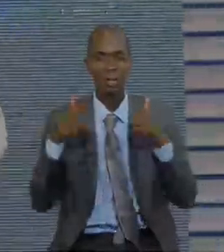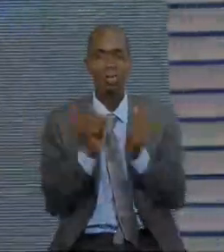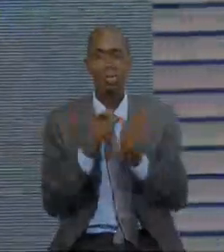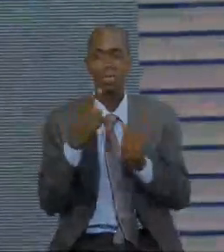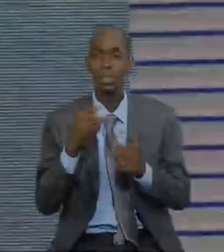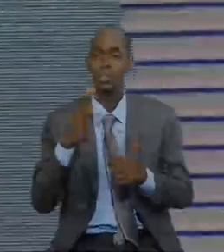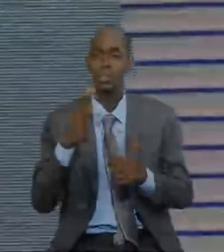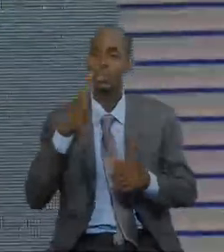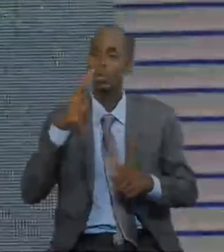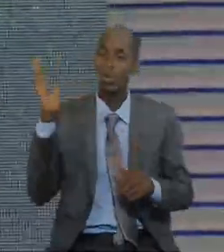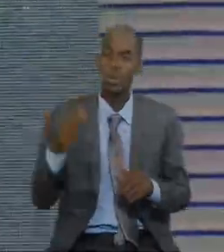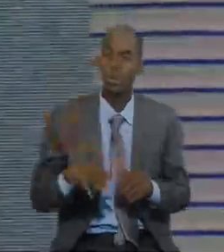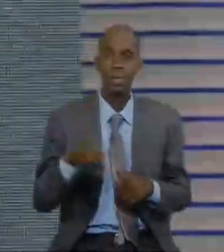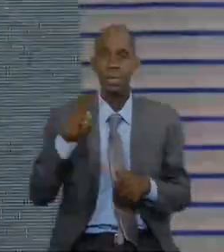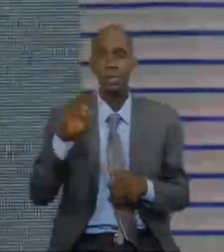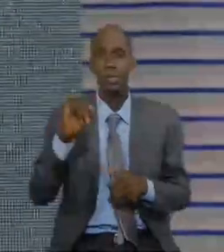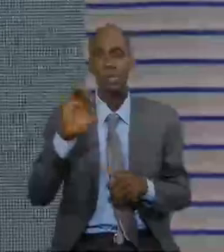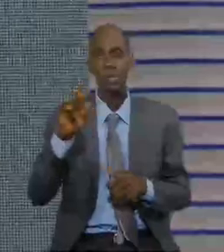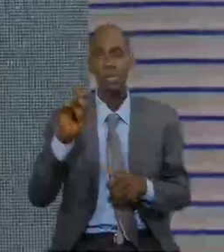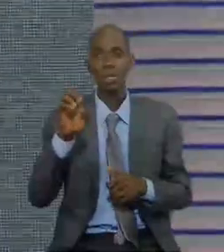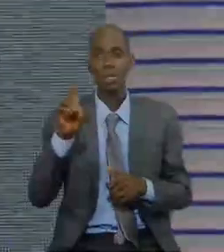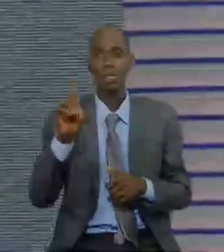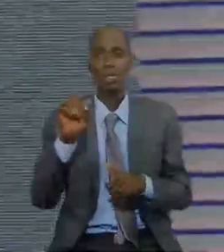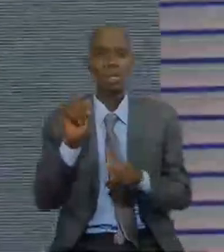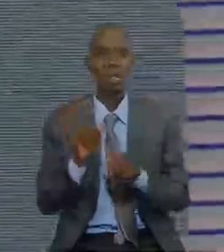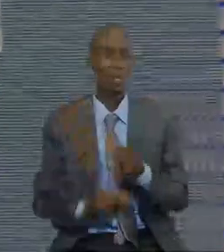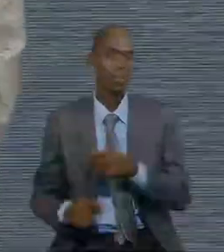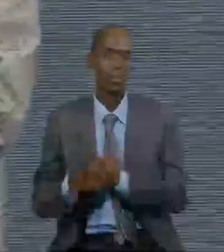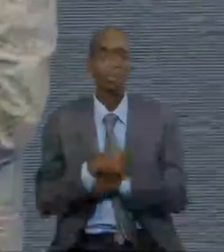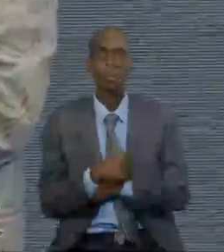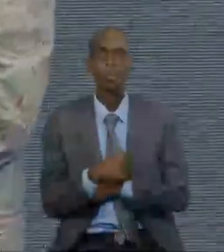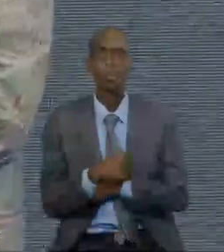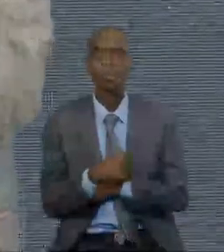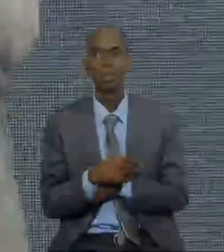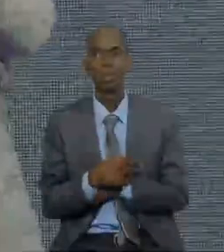Dieu en colère contre les méchants chaque jour